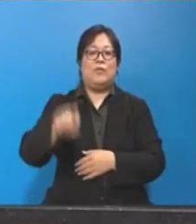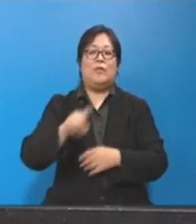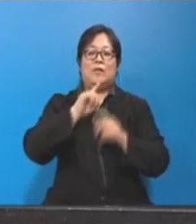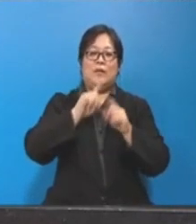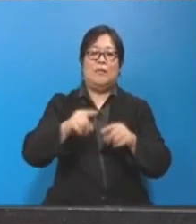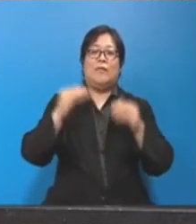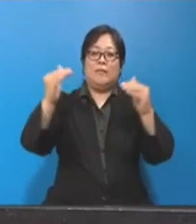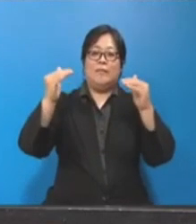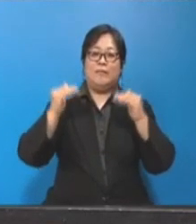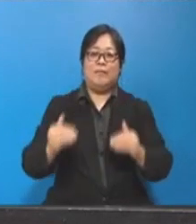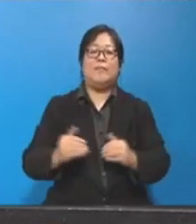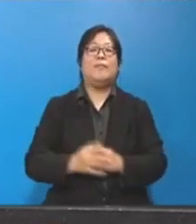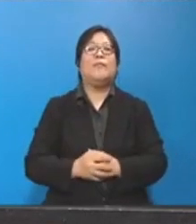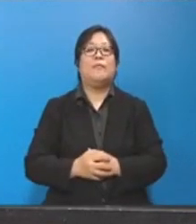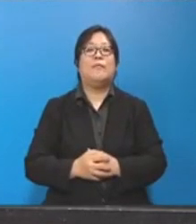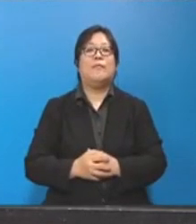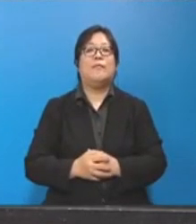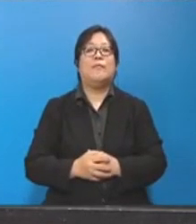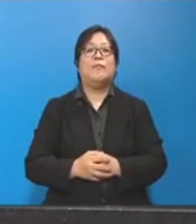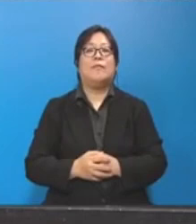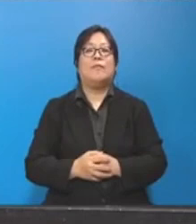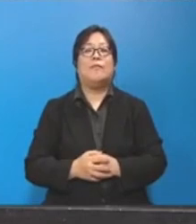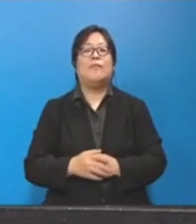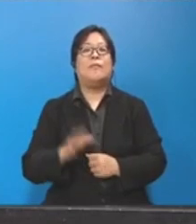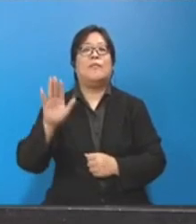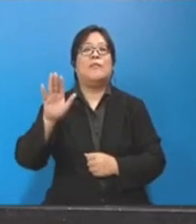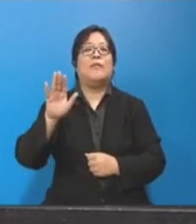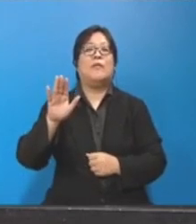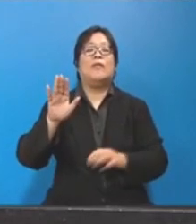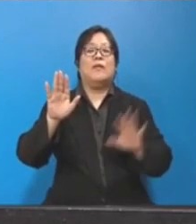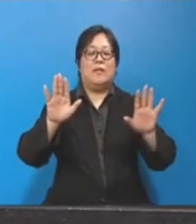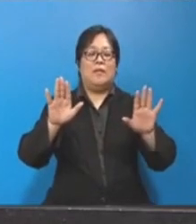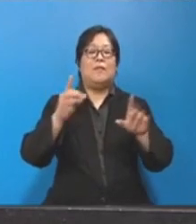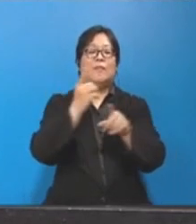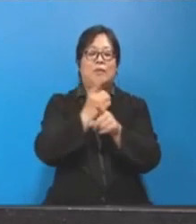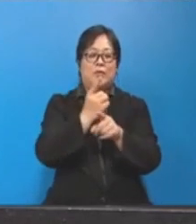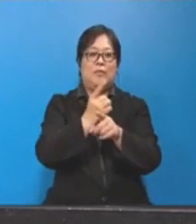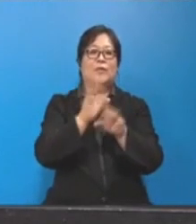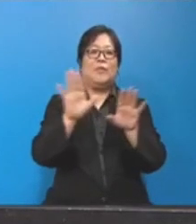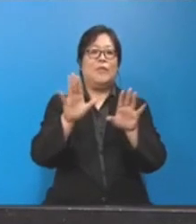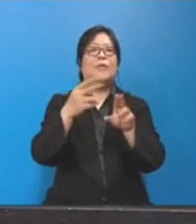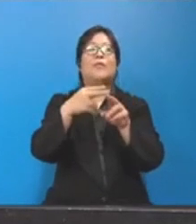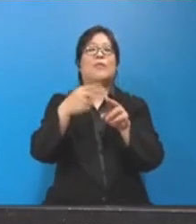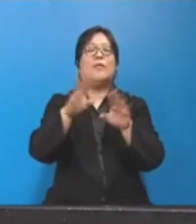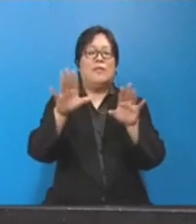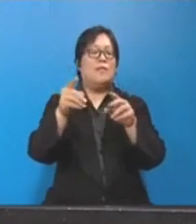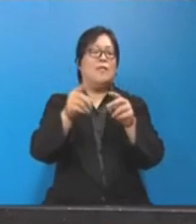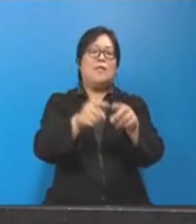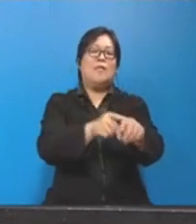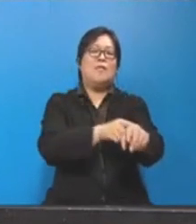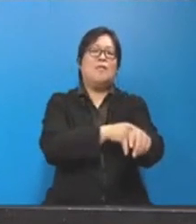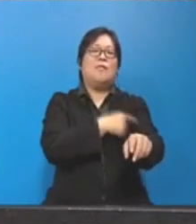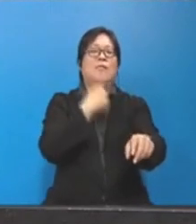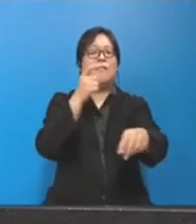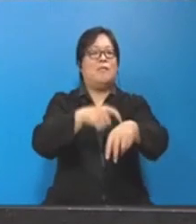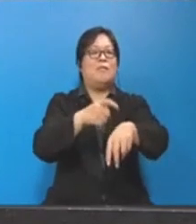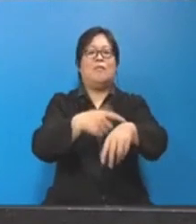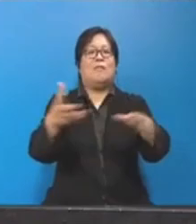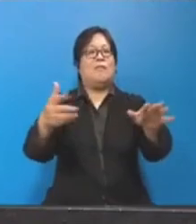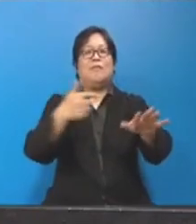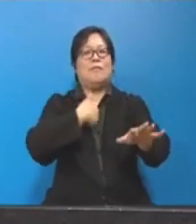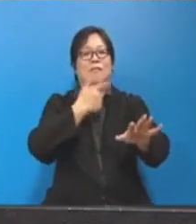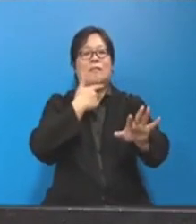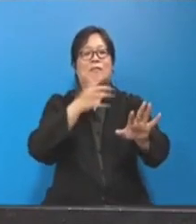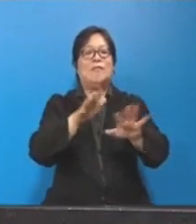lanjut bisa seterusnya site ya Bro tetap tapi dia selalu dan selalu panjang masih tetap